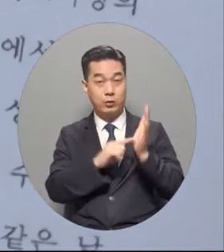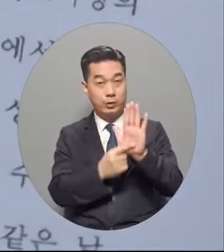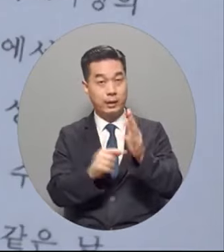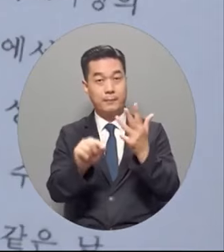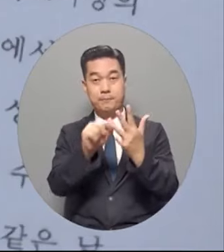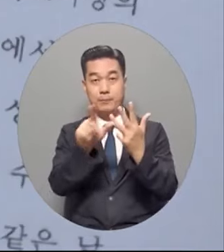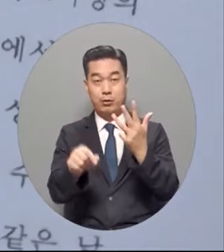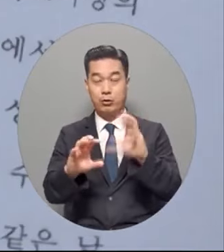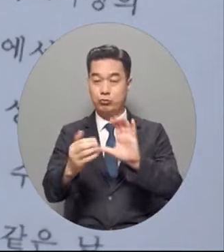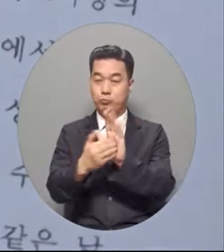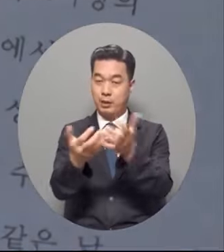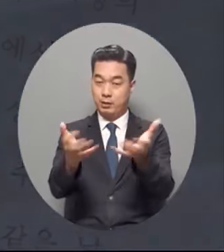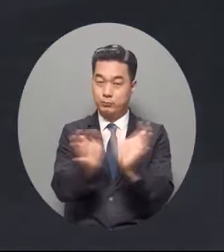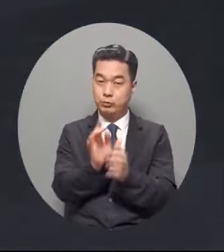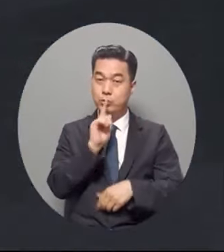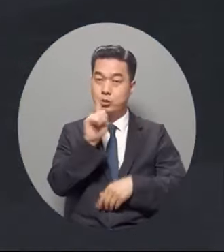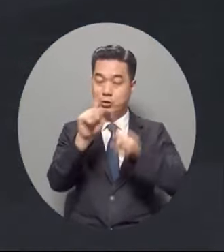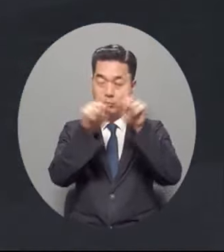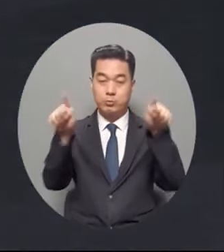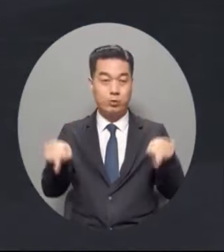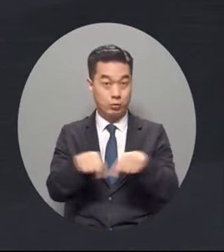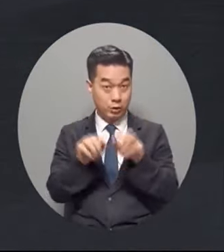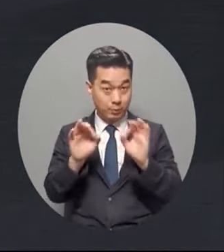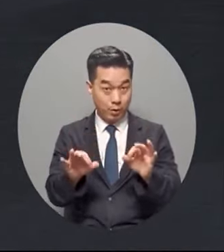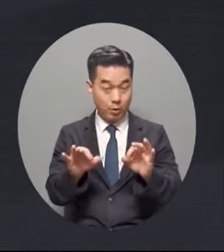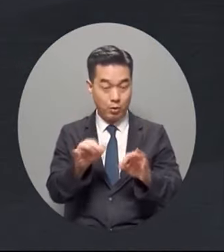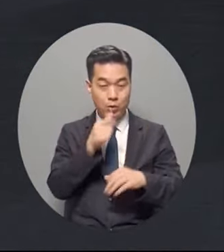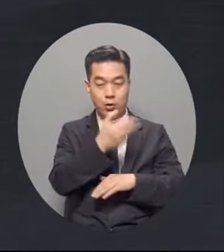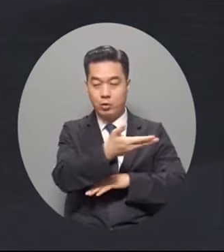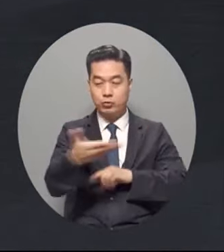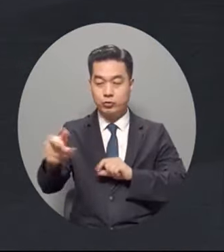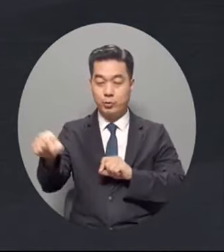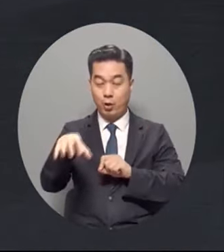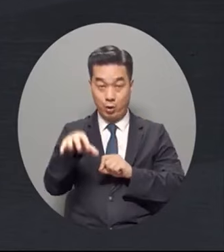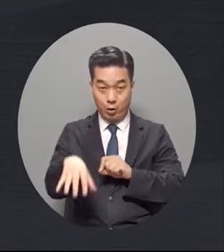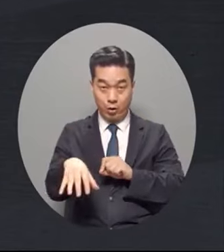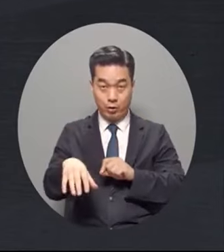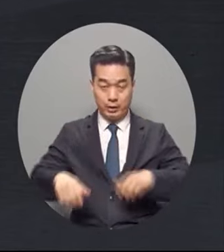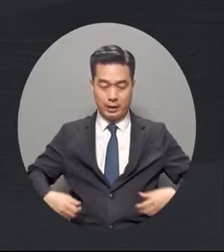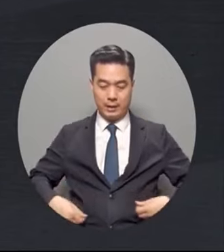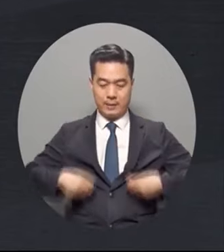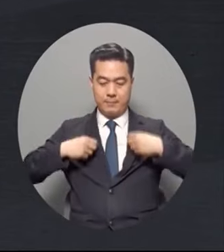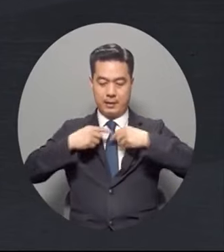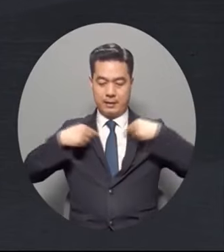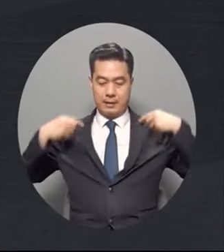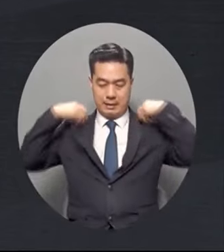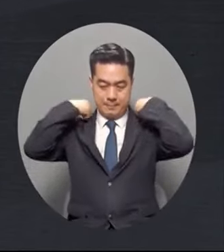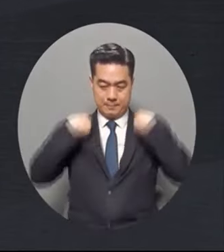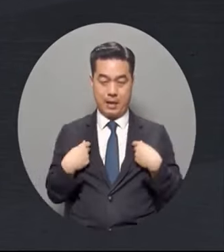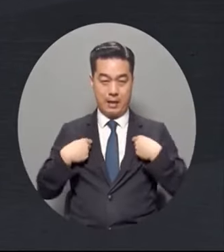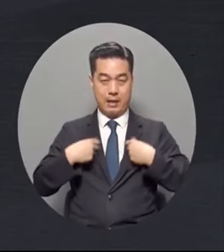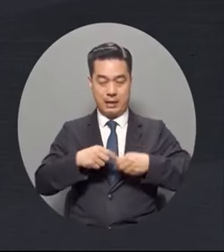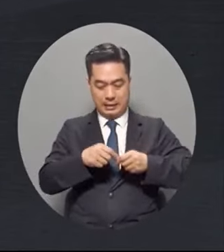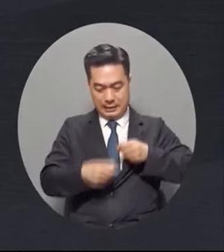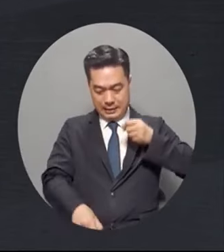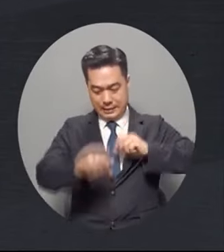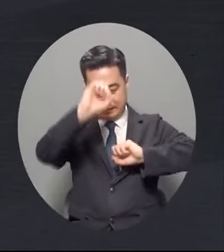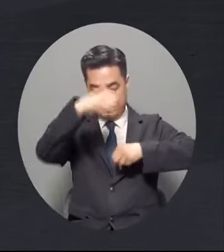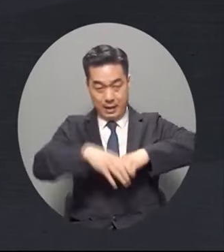국방부 조사본부 보고서 수변에 내려가는 사람은 가슴 장화를 신으라고 임성근 사단장이